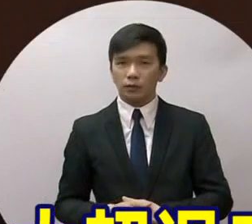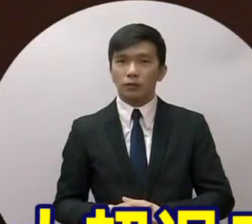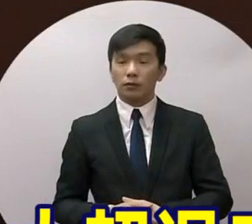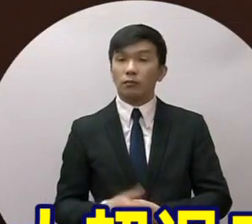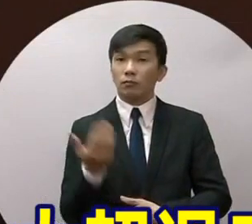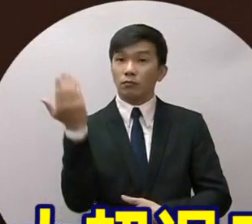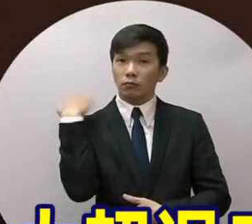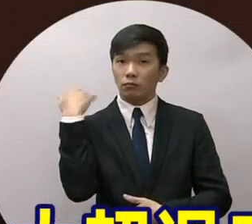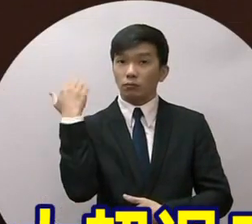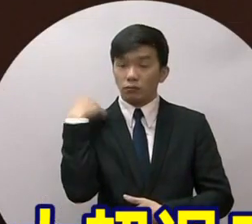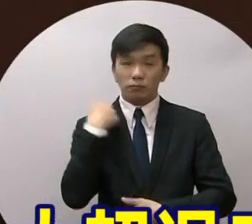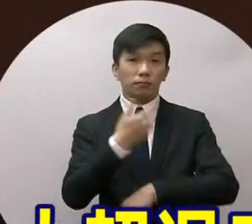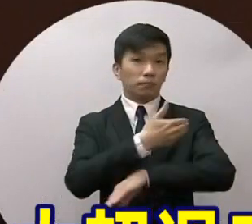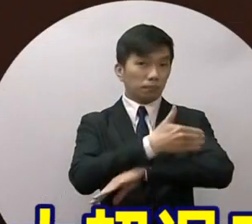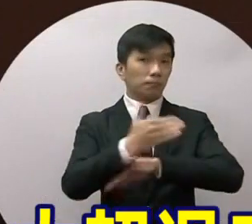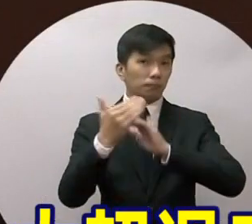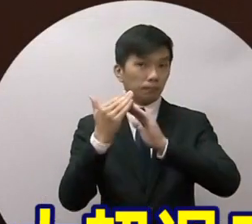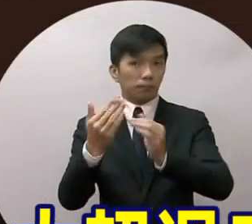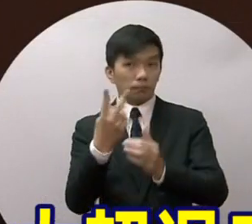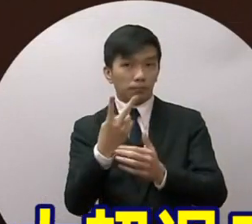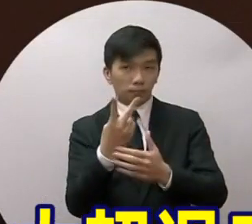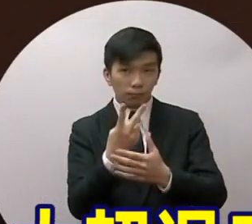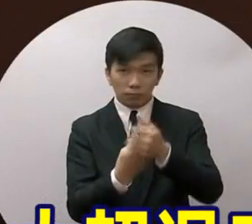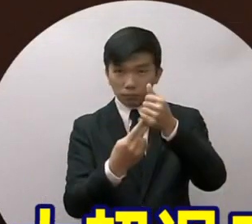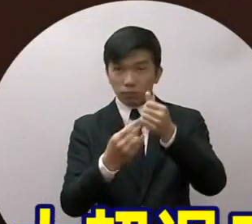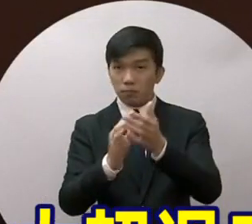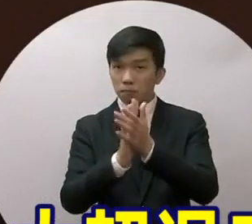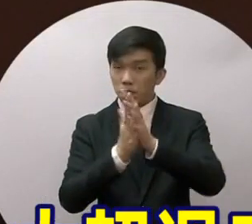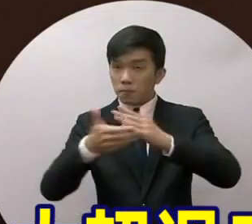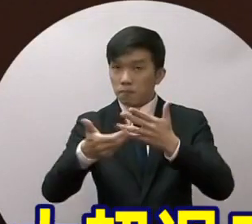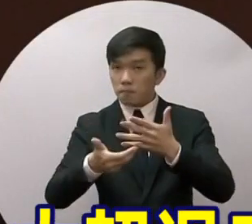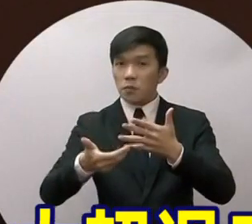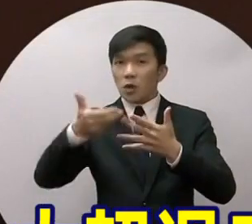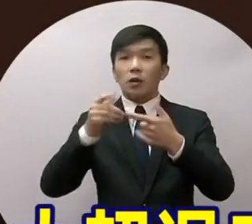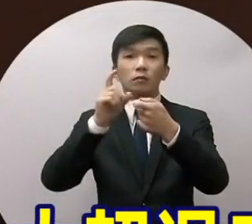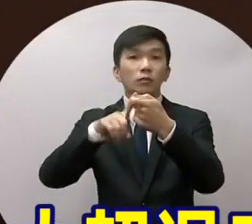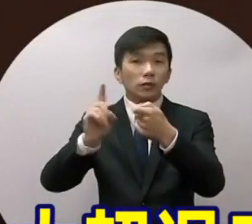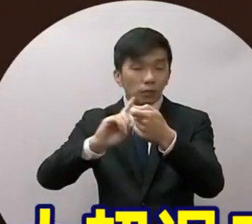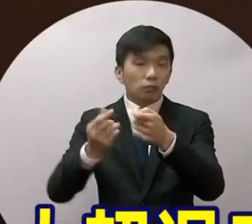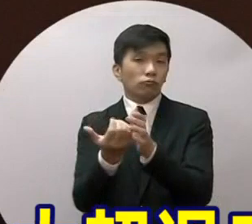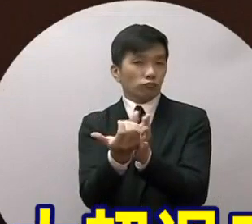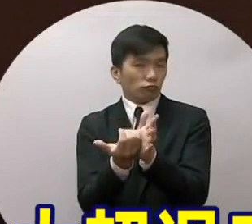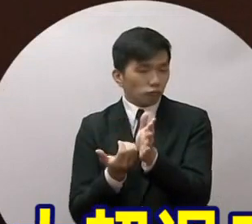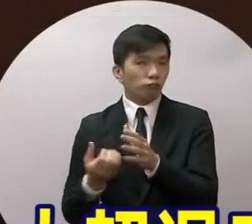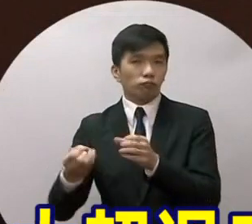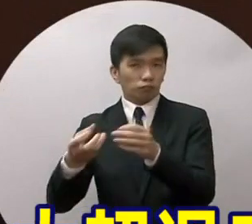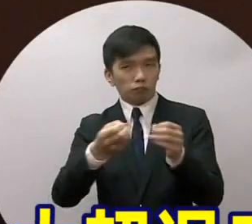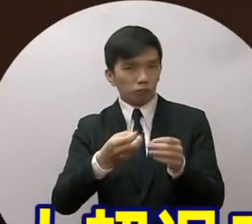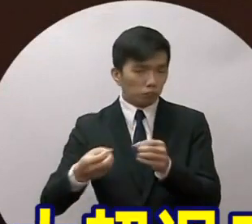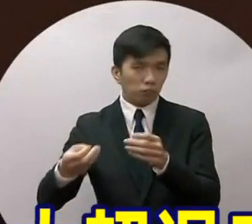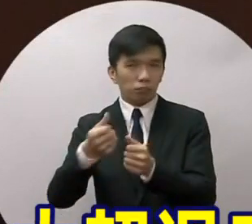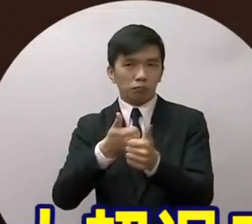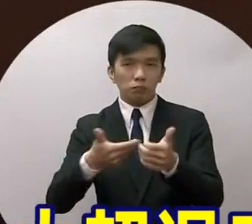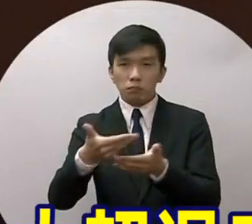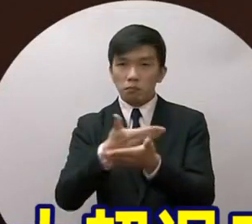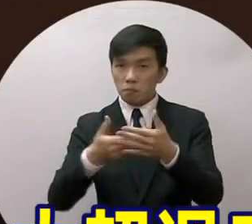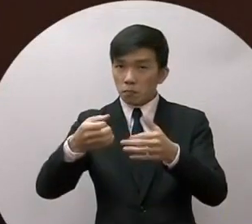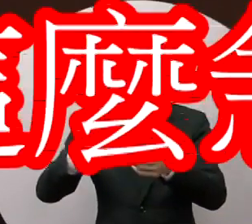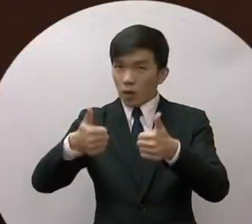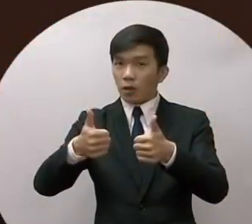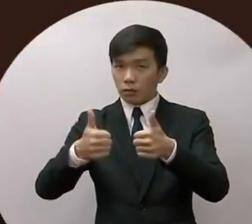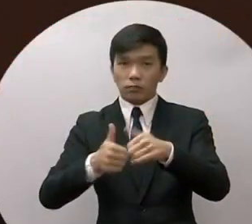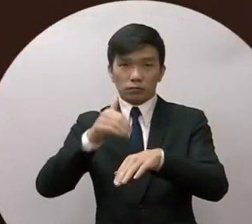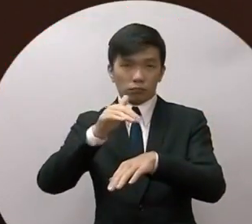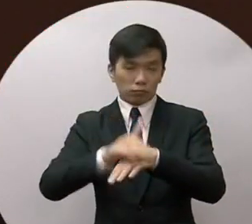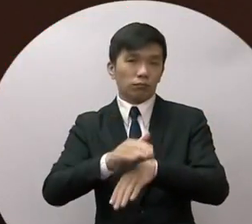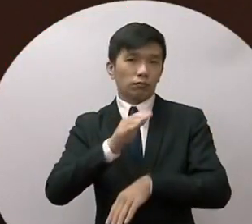升格都是在凝聚共识之后由下而上的方式进行，为何蔡英文跟民进党